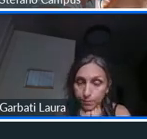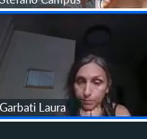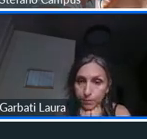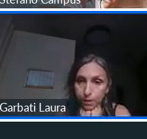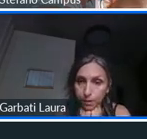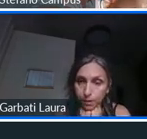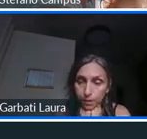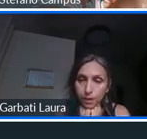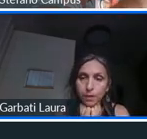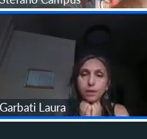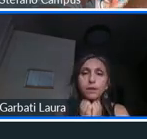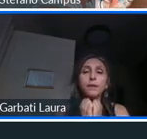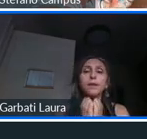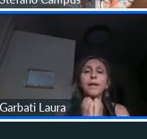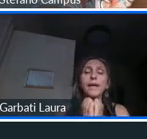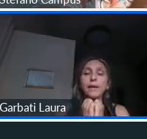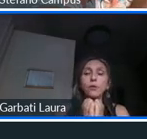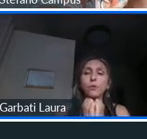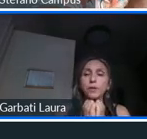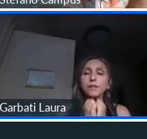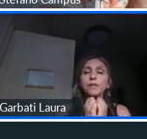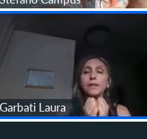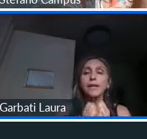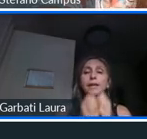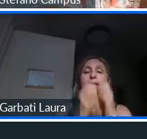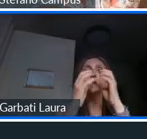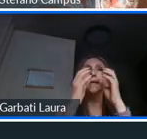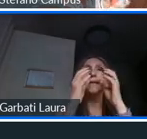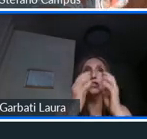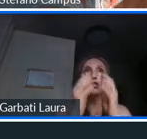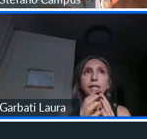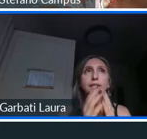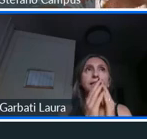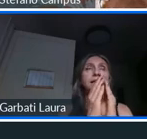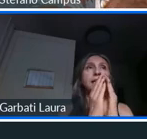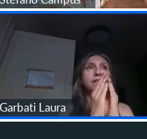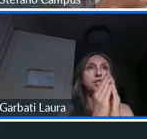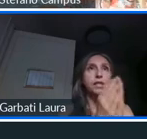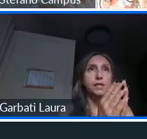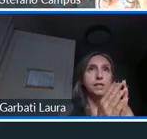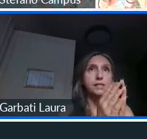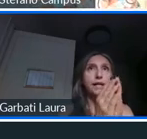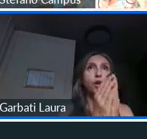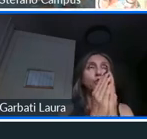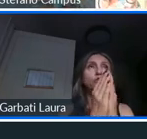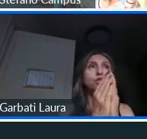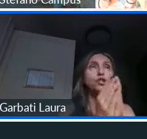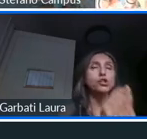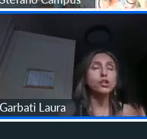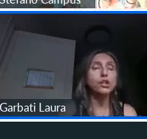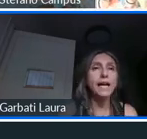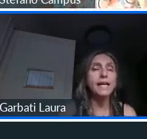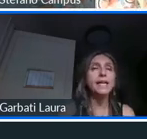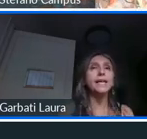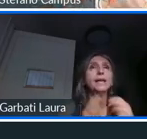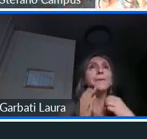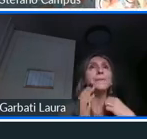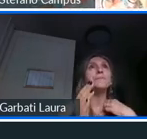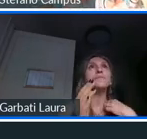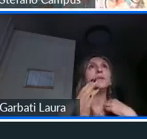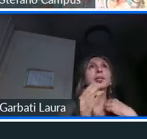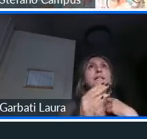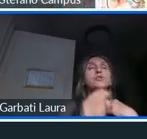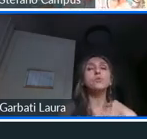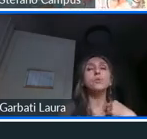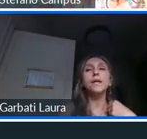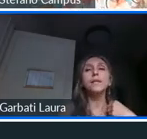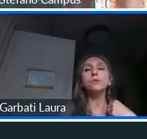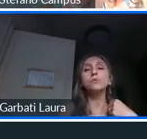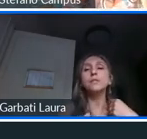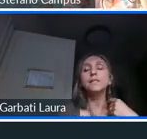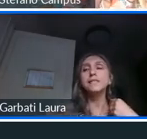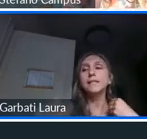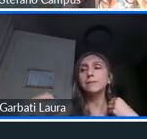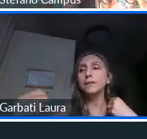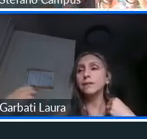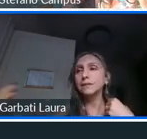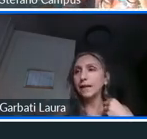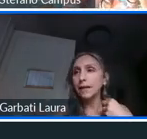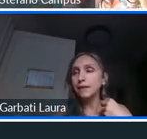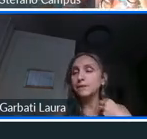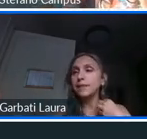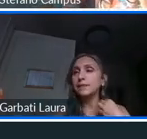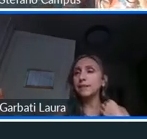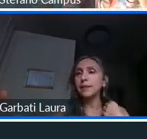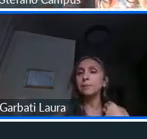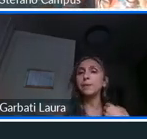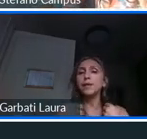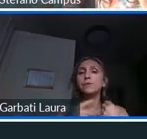insieme. Ecco quindi che la scelta della licenza condiziona anche la sua